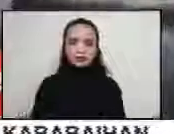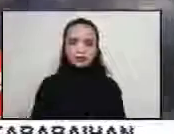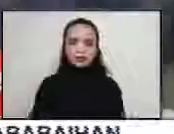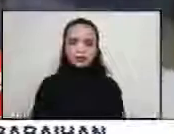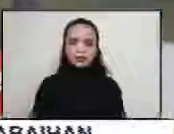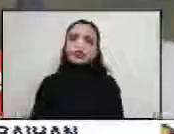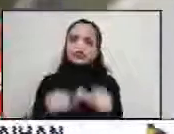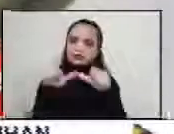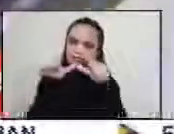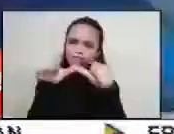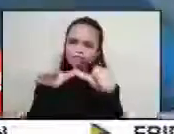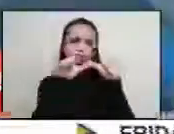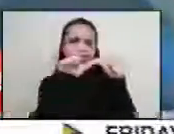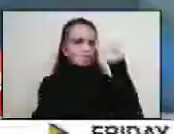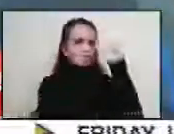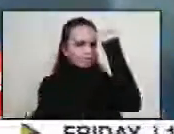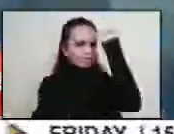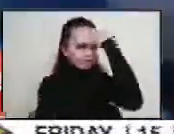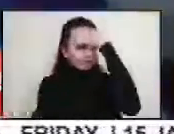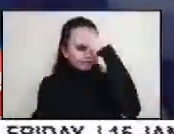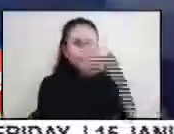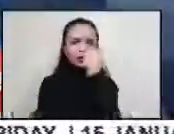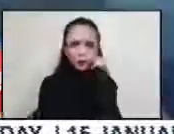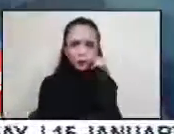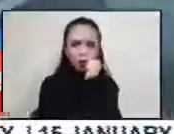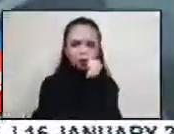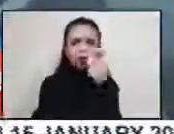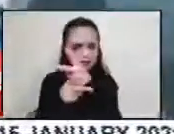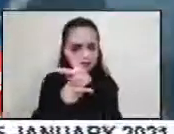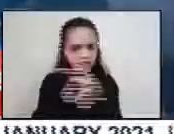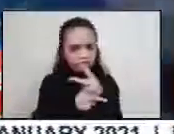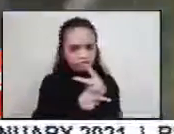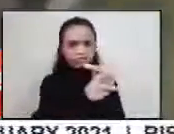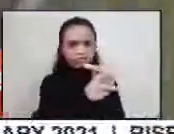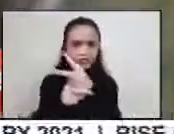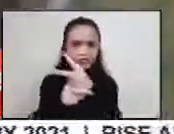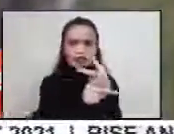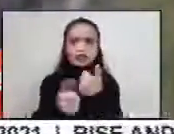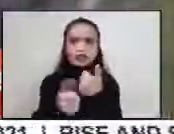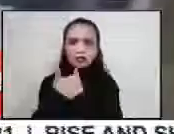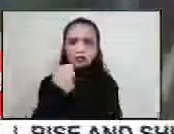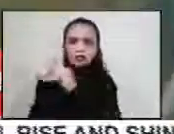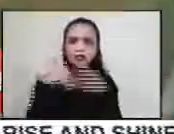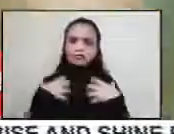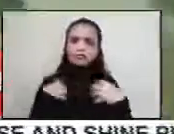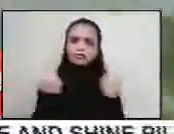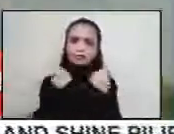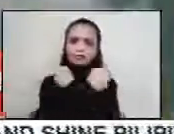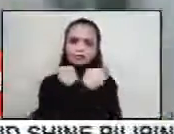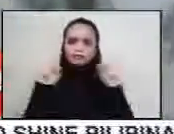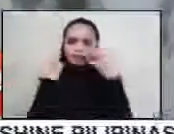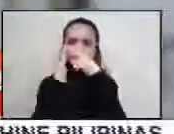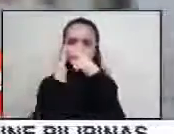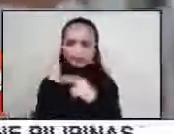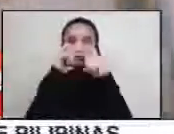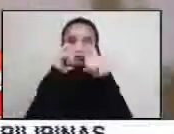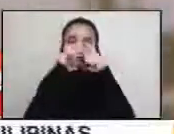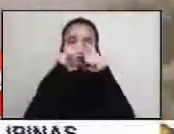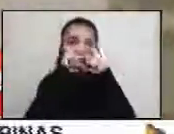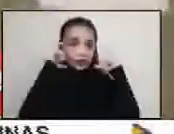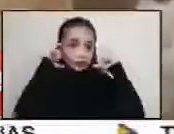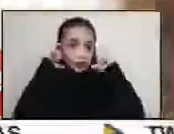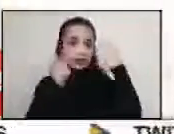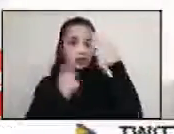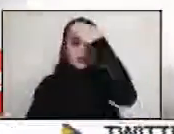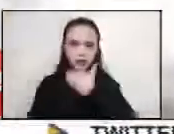niya winarak ang box kagaya ng ginawa niya noon sa kanyang PS4. Marami na naman ang nag-bash sa aktor, lalo na yung